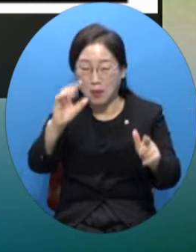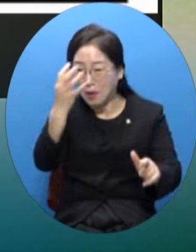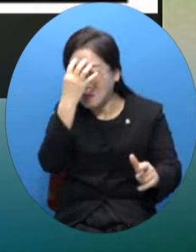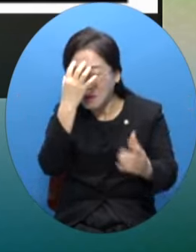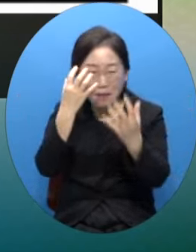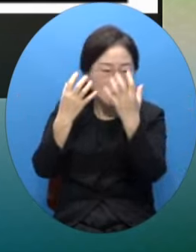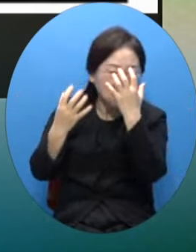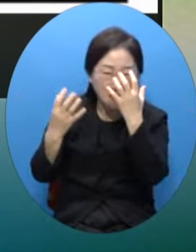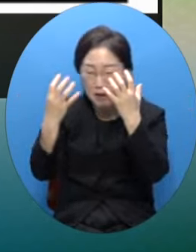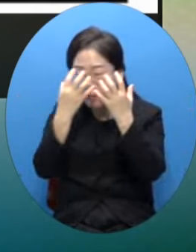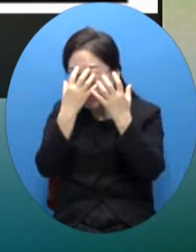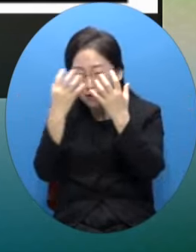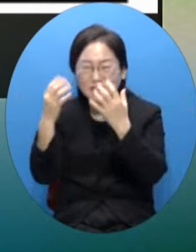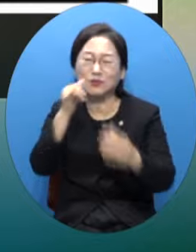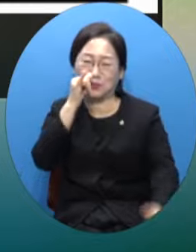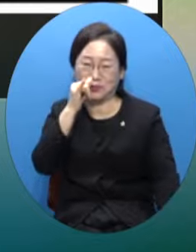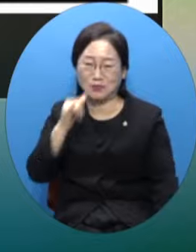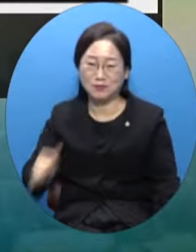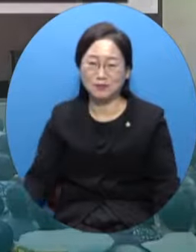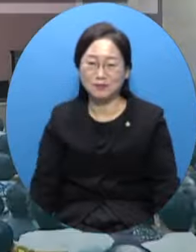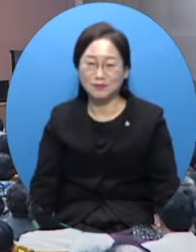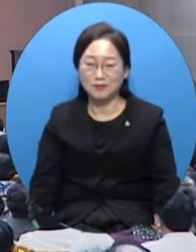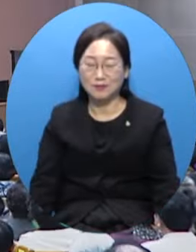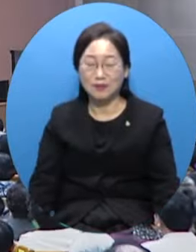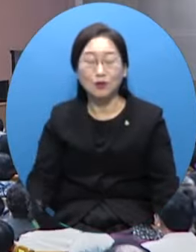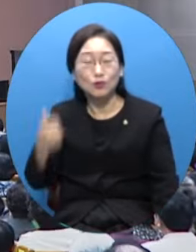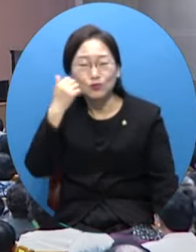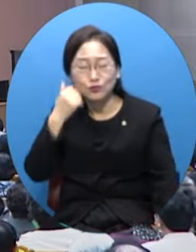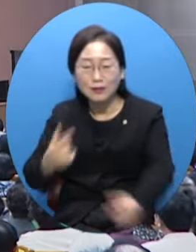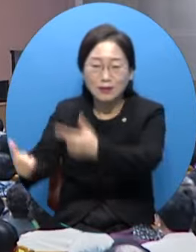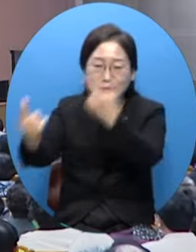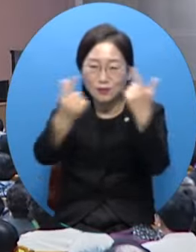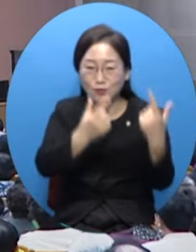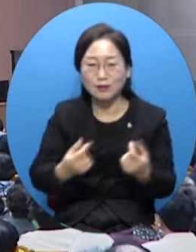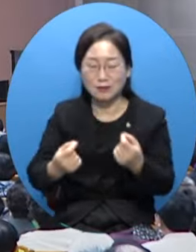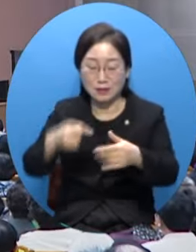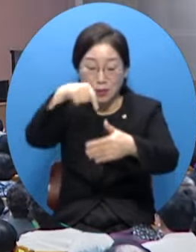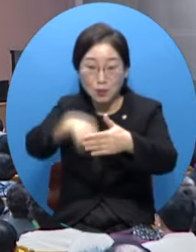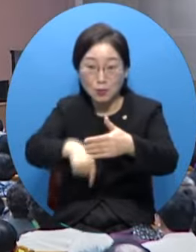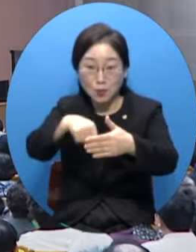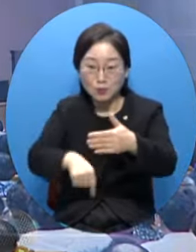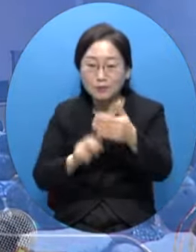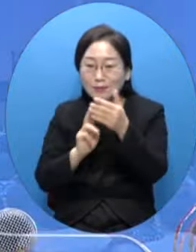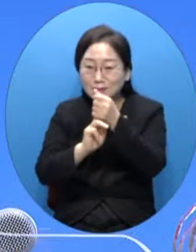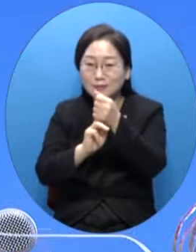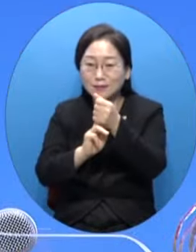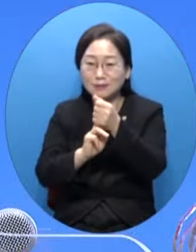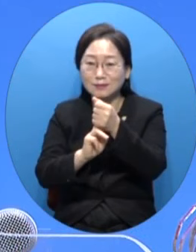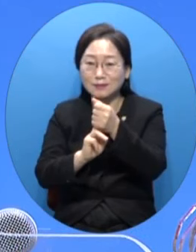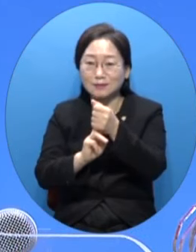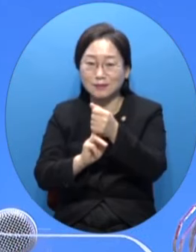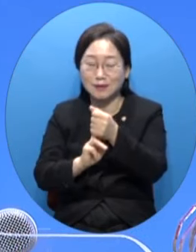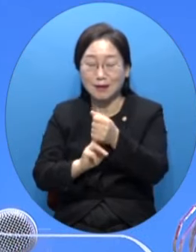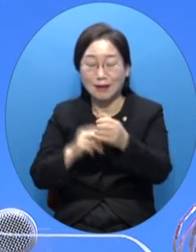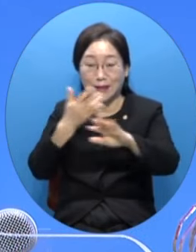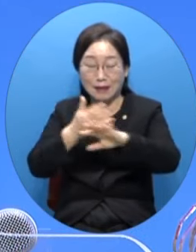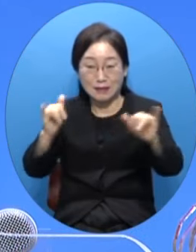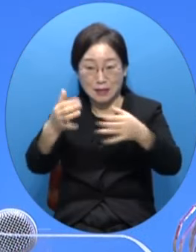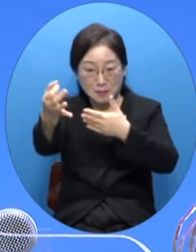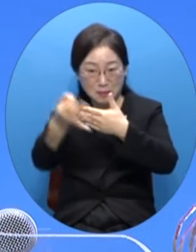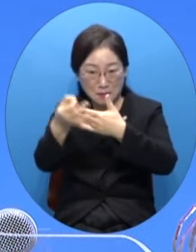있다 이런 이야기가 됩니다. 누구나 예의 없이 속사람을 감추고 남에게 잘